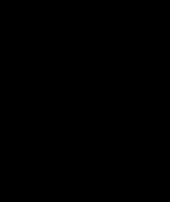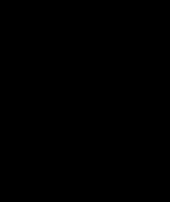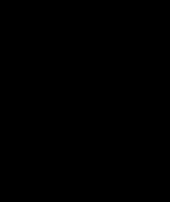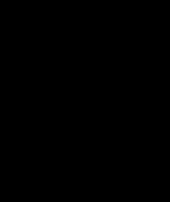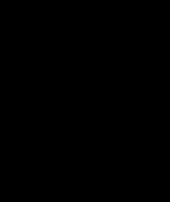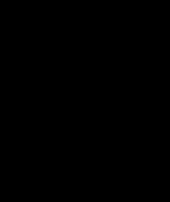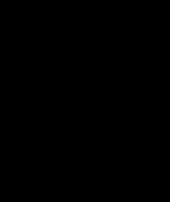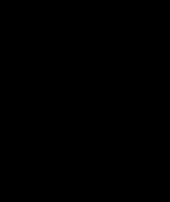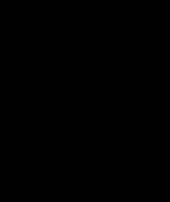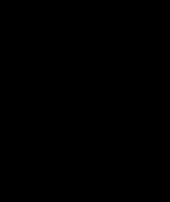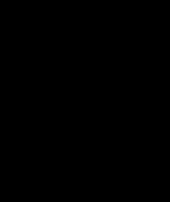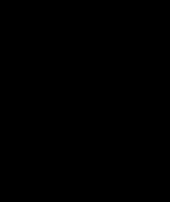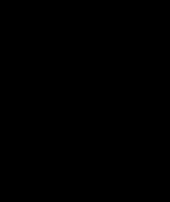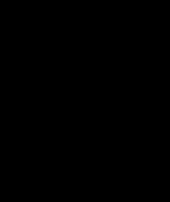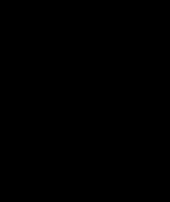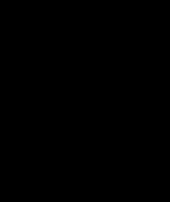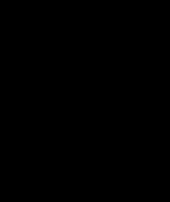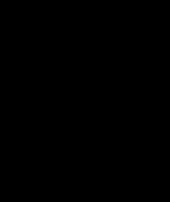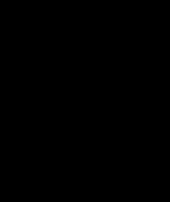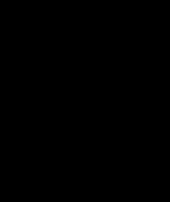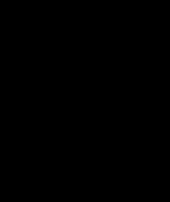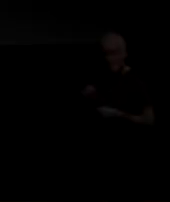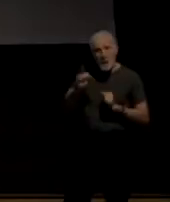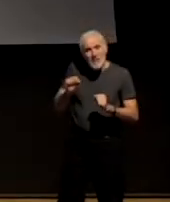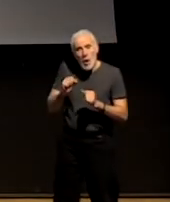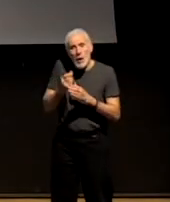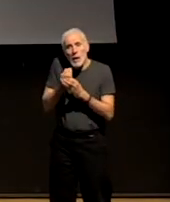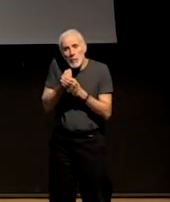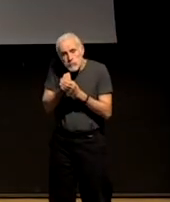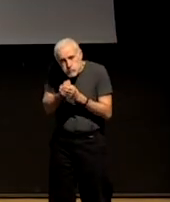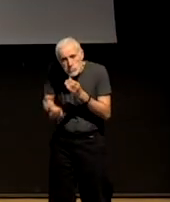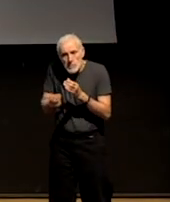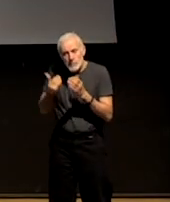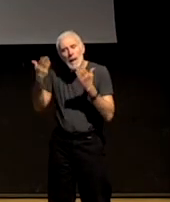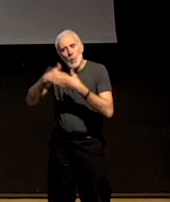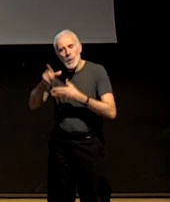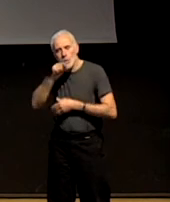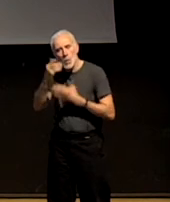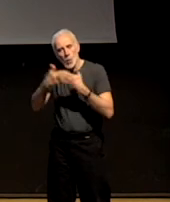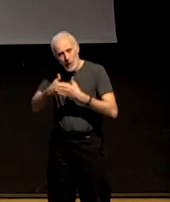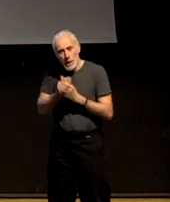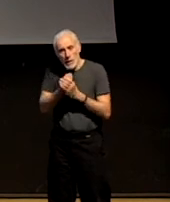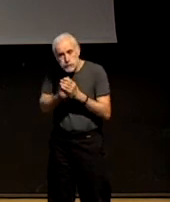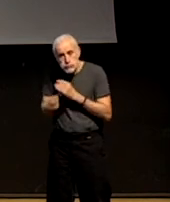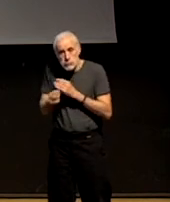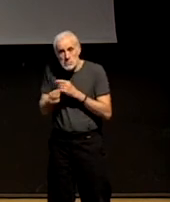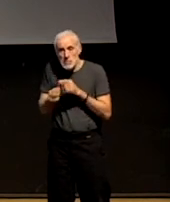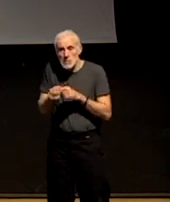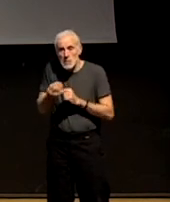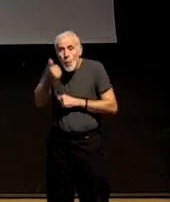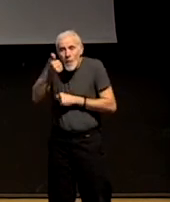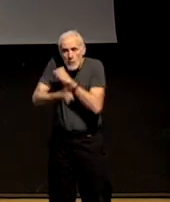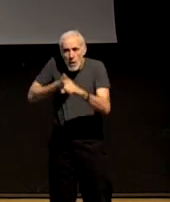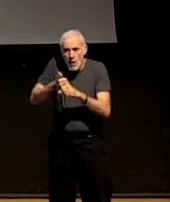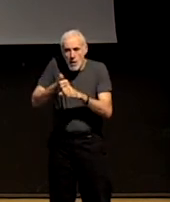et certaines font plusieurs niches et dans l'année actuellement cette chance de qui leur a permis de s'en sortir un petit peu